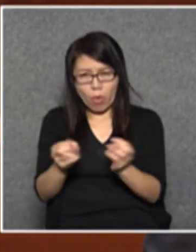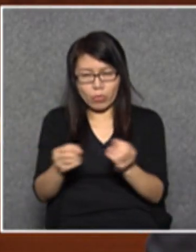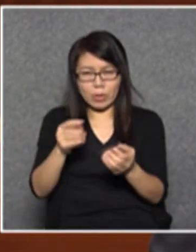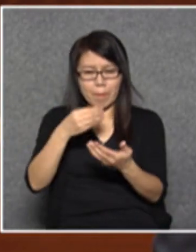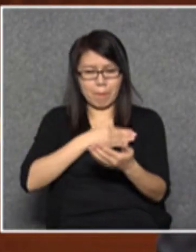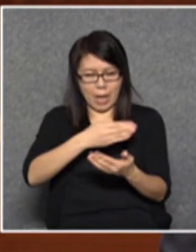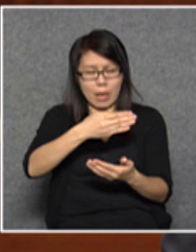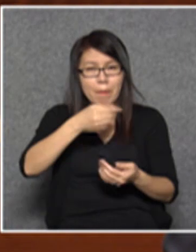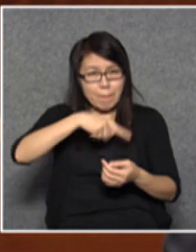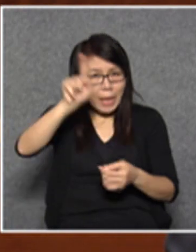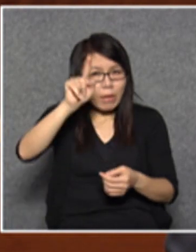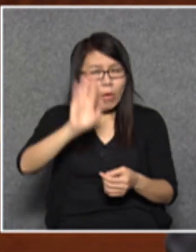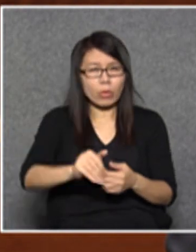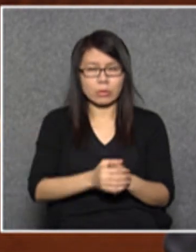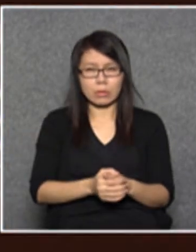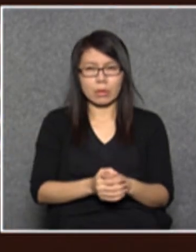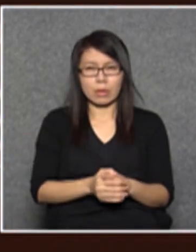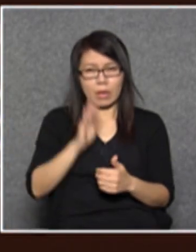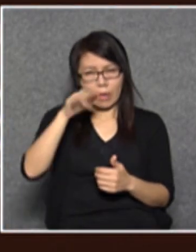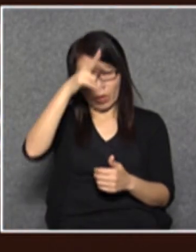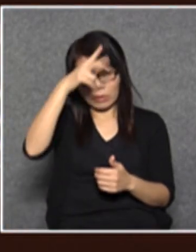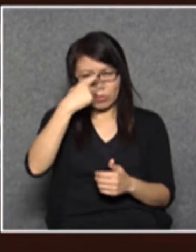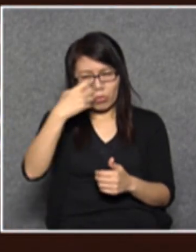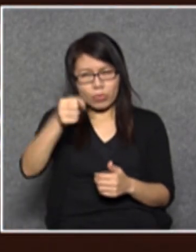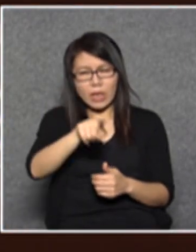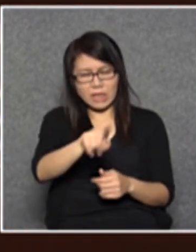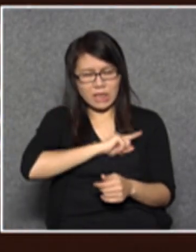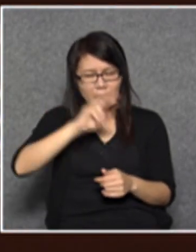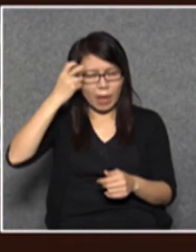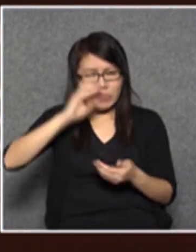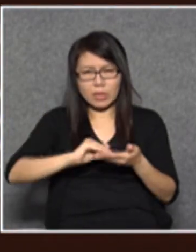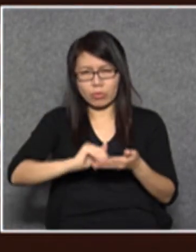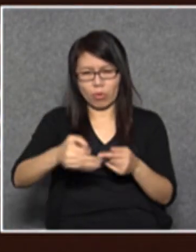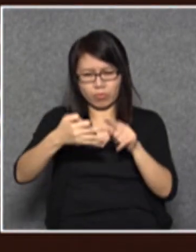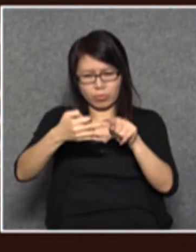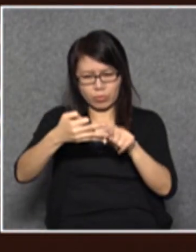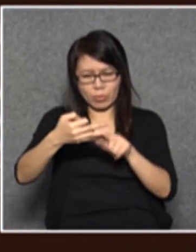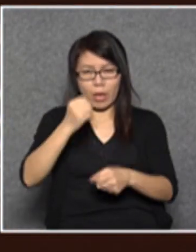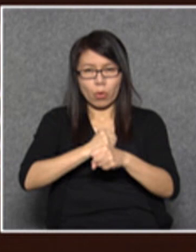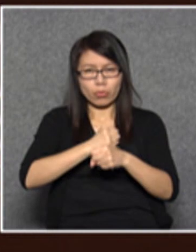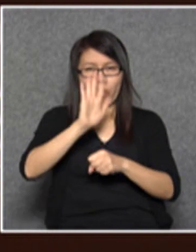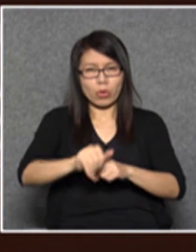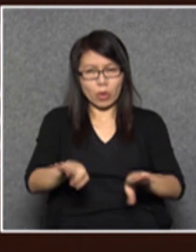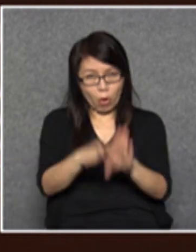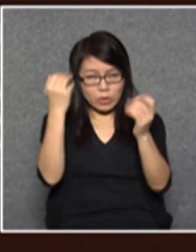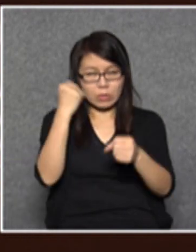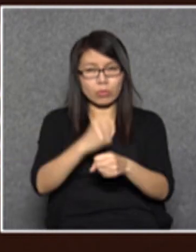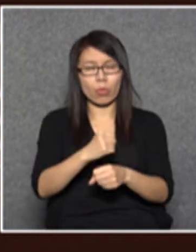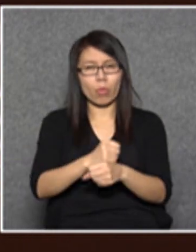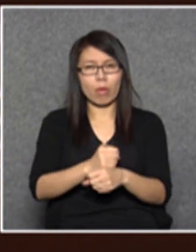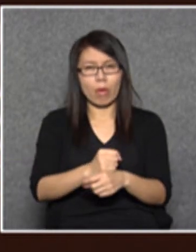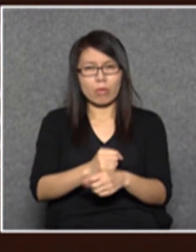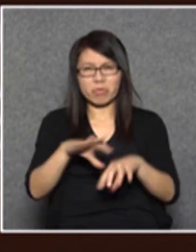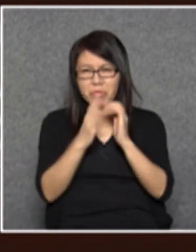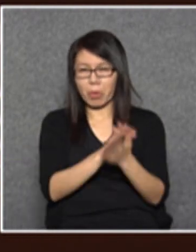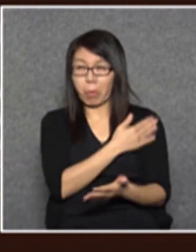是我希望行政長官你考慮一下，再答一答這三個工作你是不是可以立刻展開，而不是將所有的責